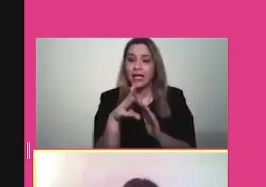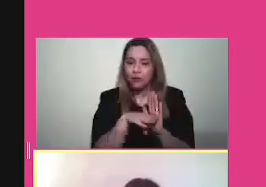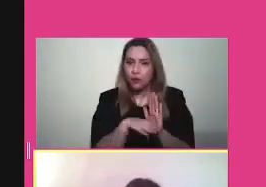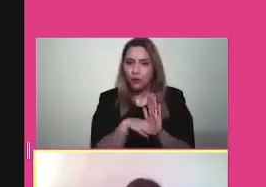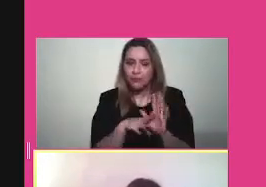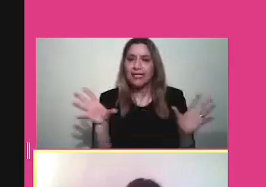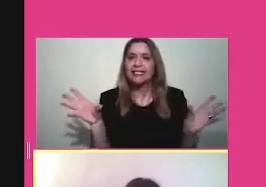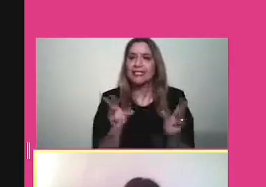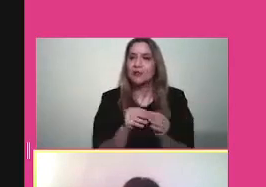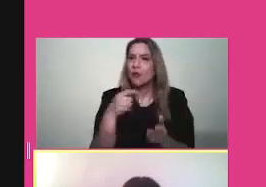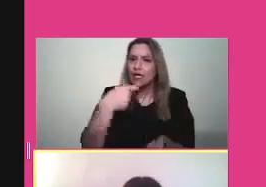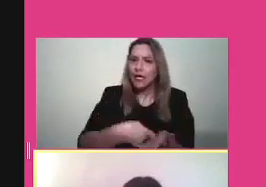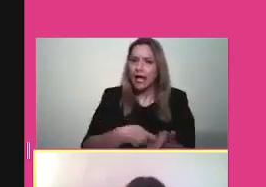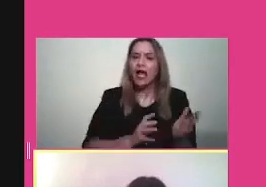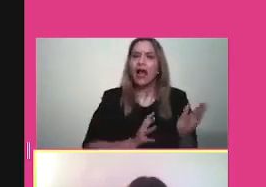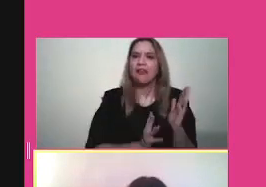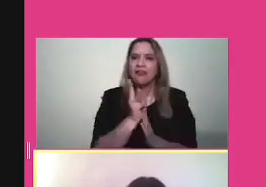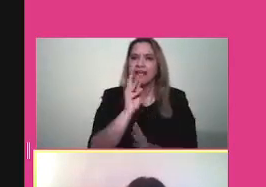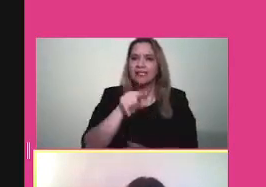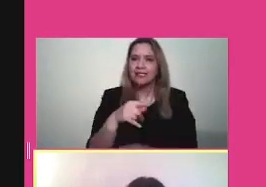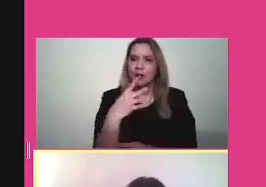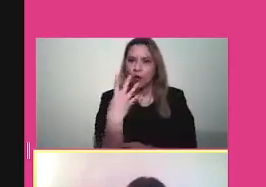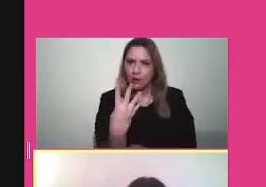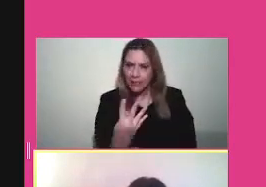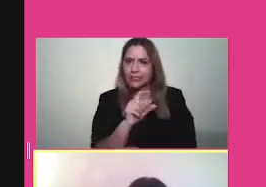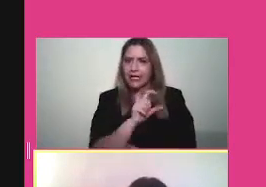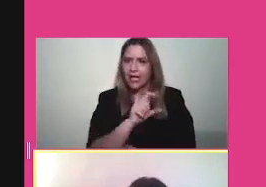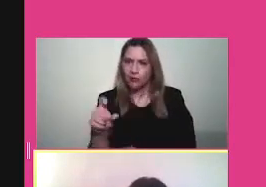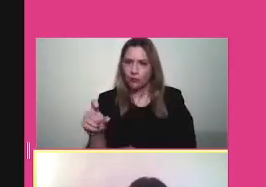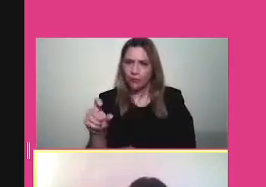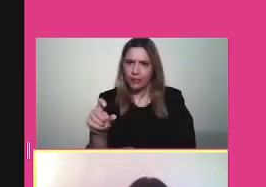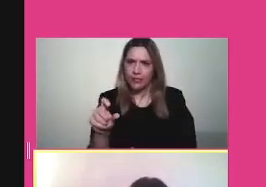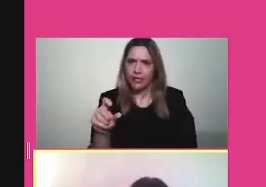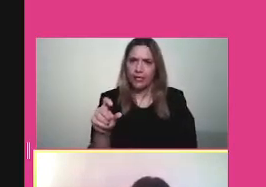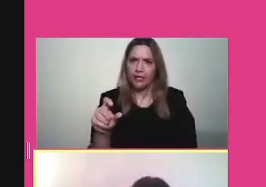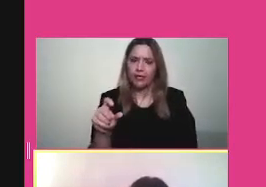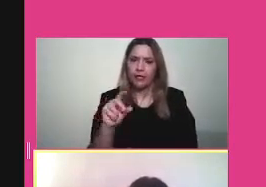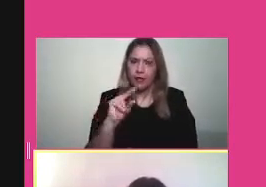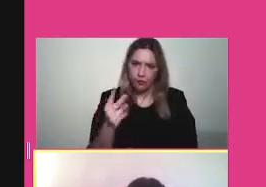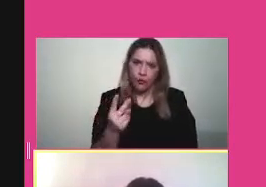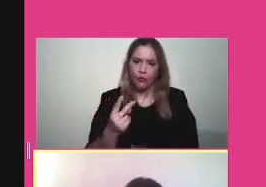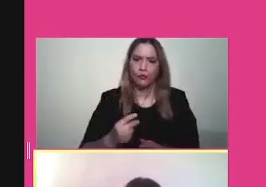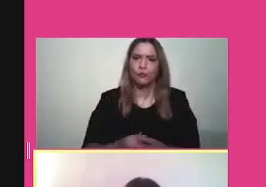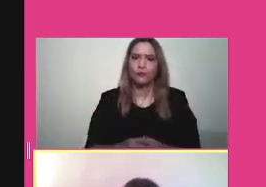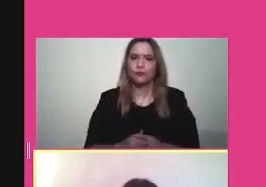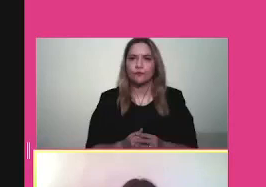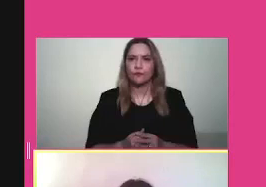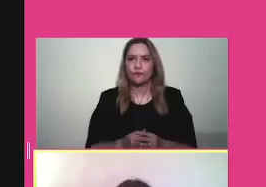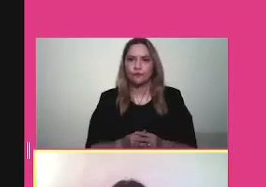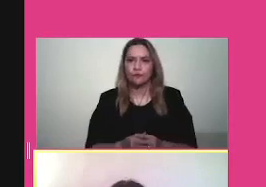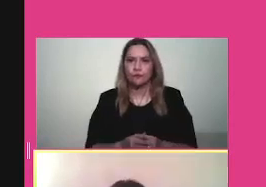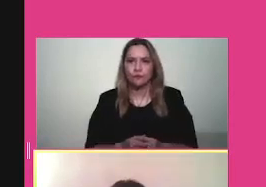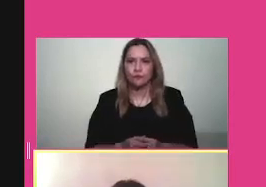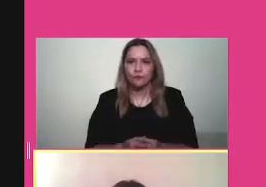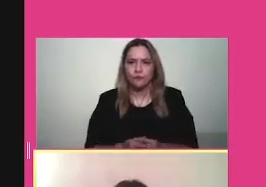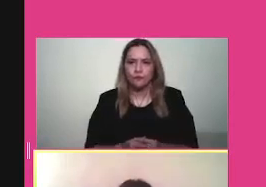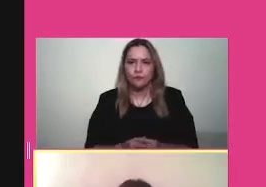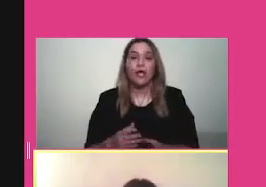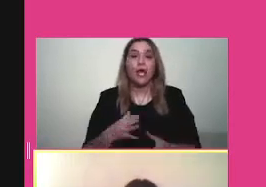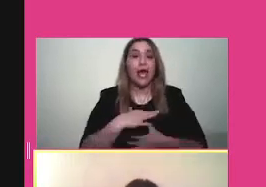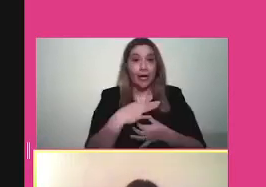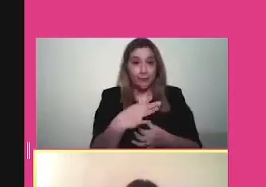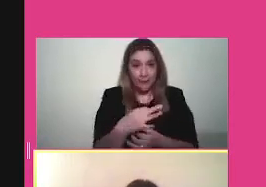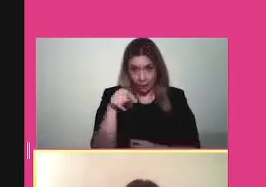συνολικού ύψους 14,4 εκατομμυρίων ευρώ. Εκ μέρους του